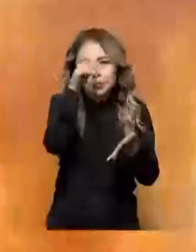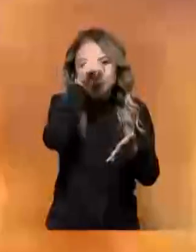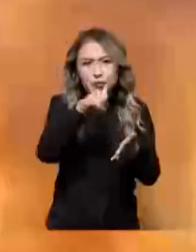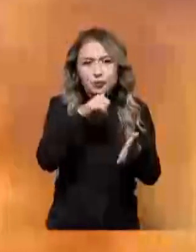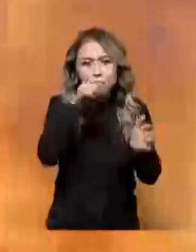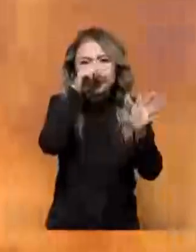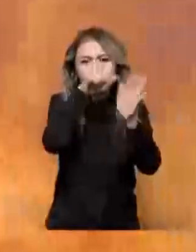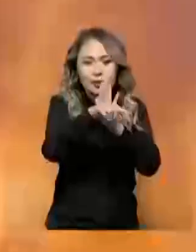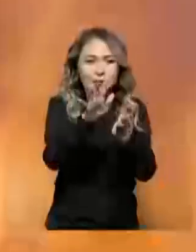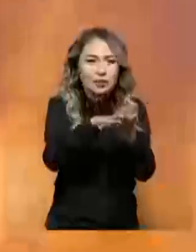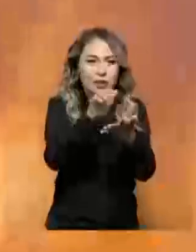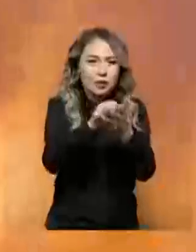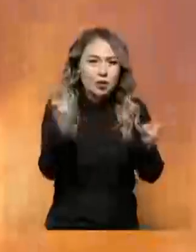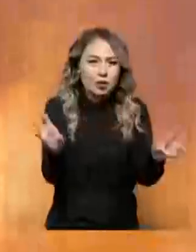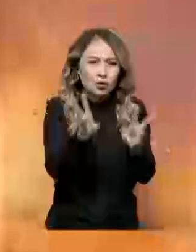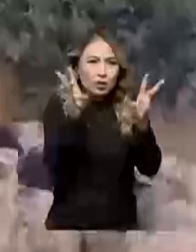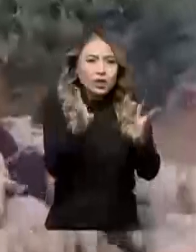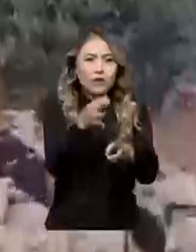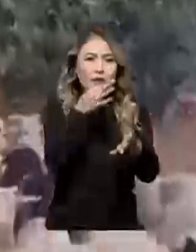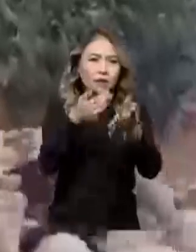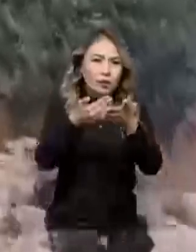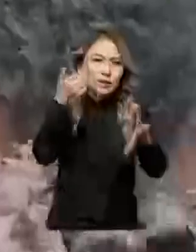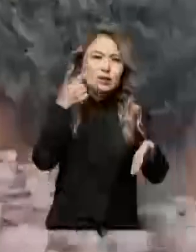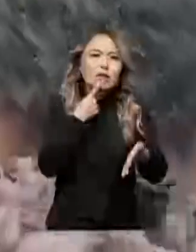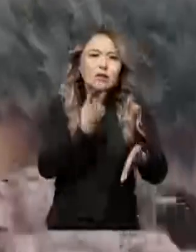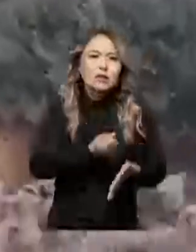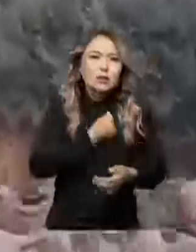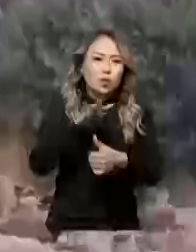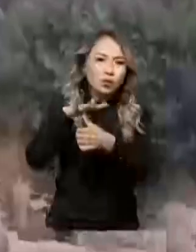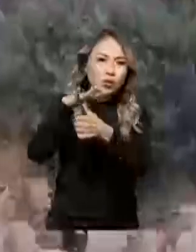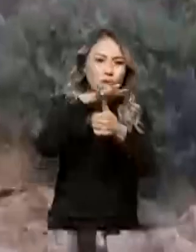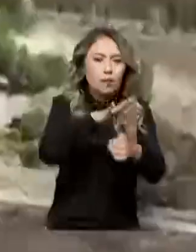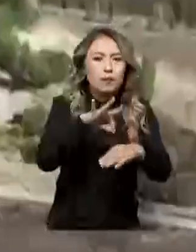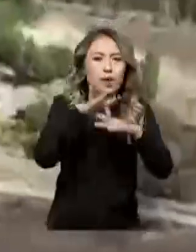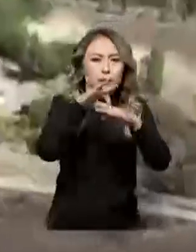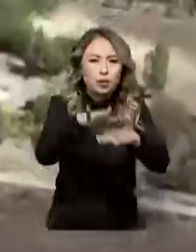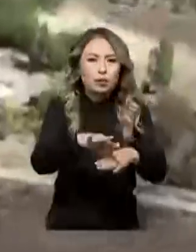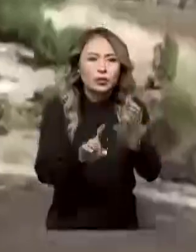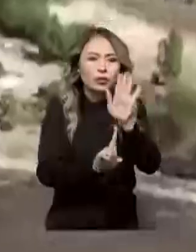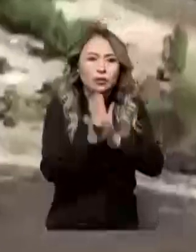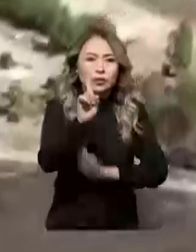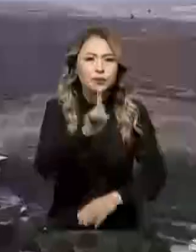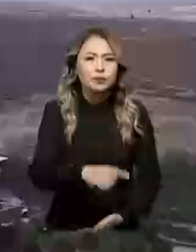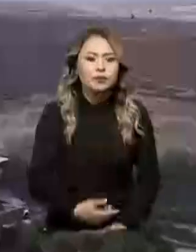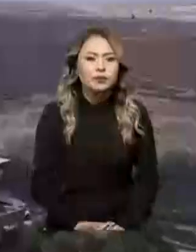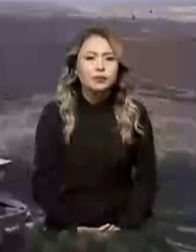дейін кіруіне тыйым салды. Сонымен бірге өрт ошағын ерте анықтау үшін әскери дрондарды пайдалануға көшті.